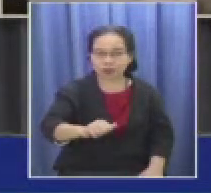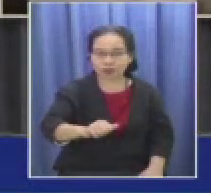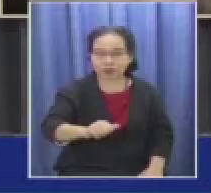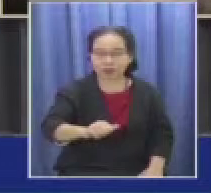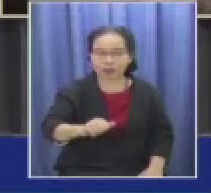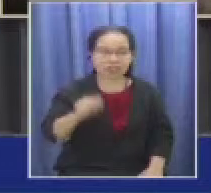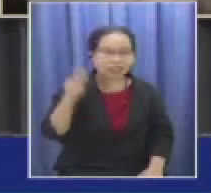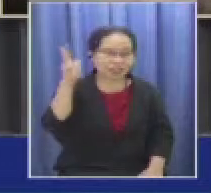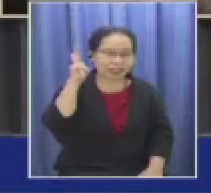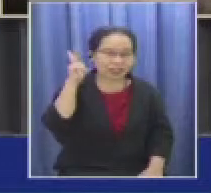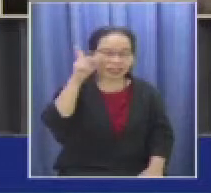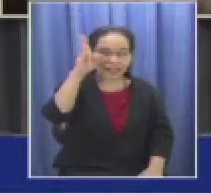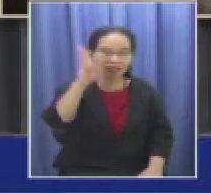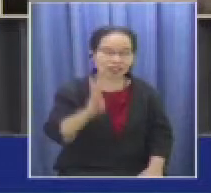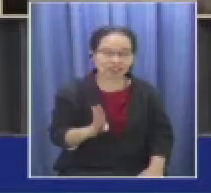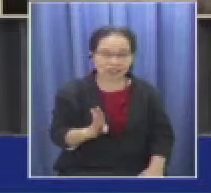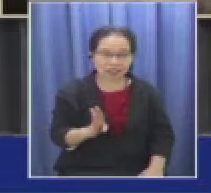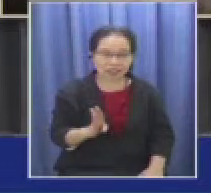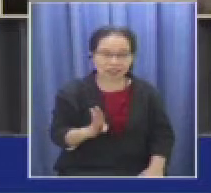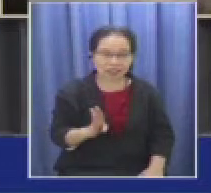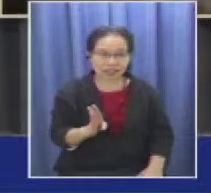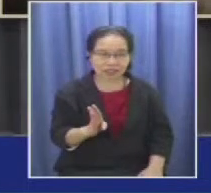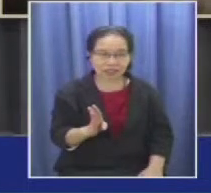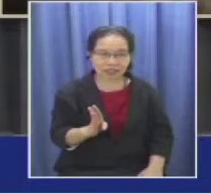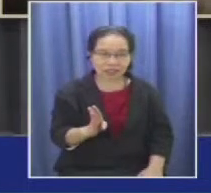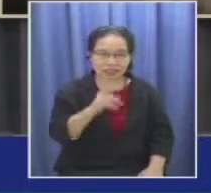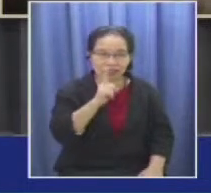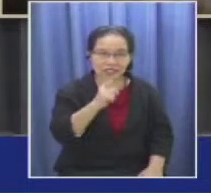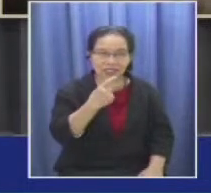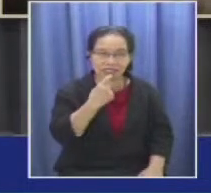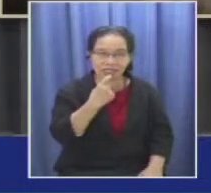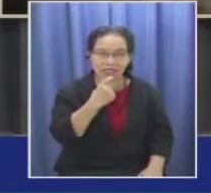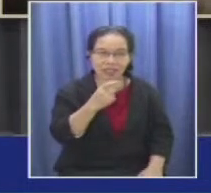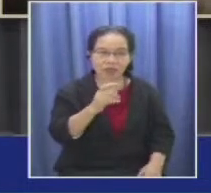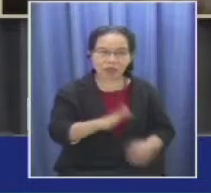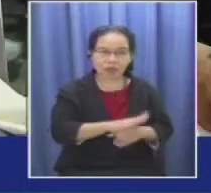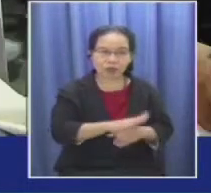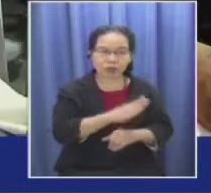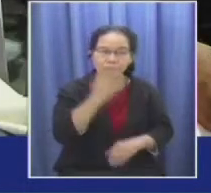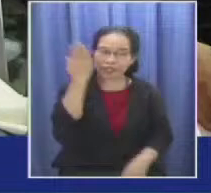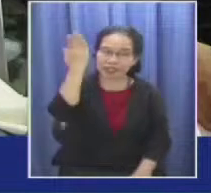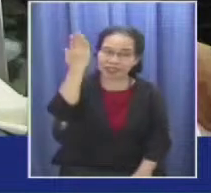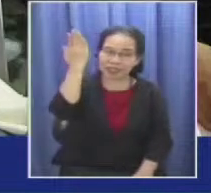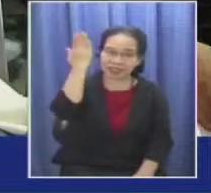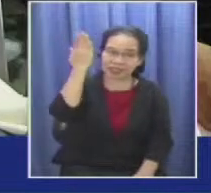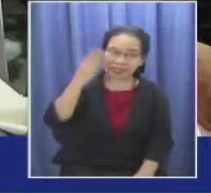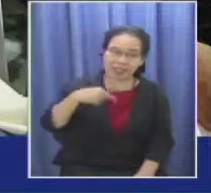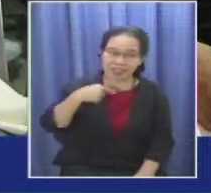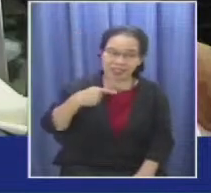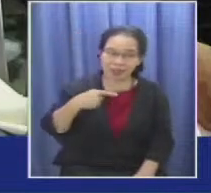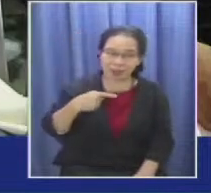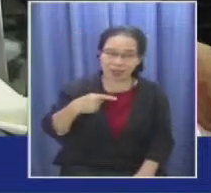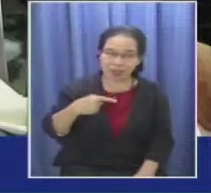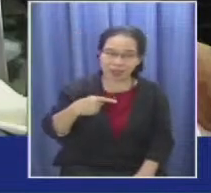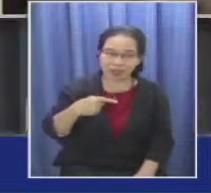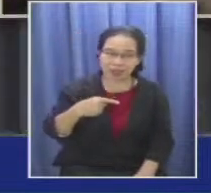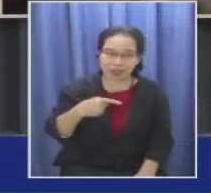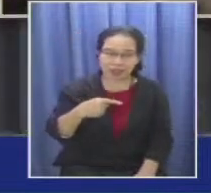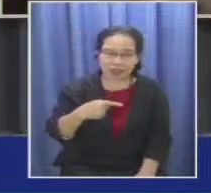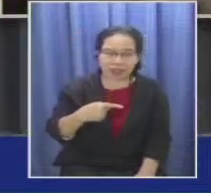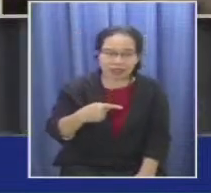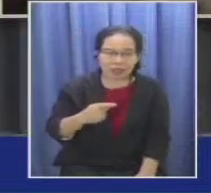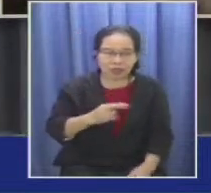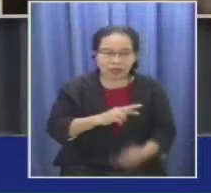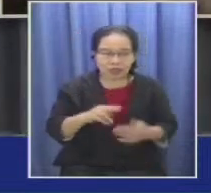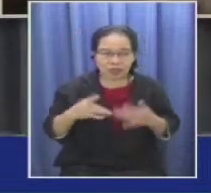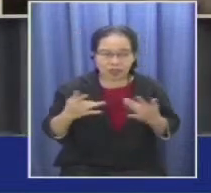ma Nyankopɔn o wi aba sa de abompa ye mpa ocho nti wa mu bisa ho sɛ Nyankopɔn betia na nuano Mwa mumma yemisa, wa mubu